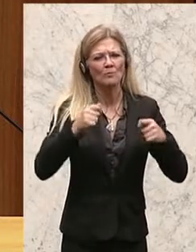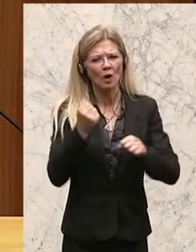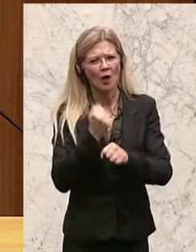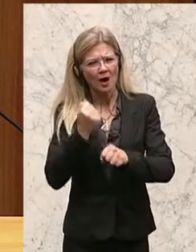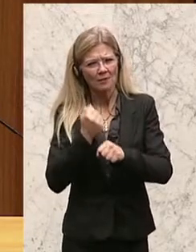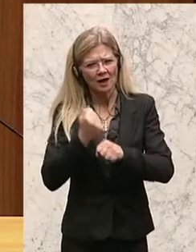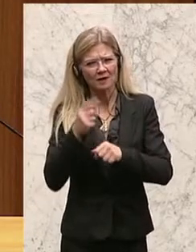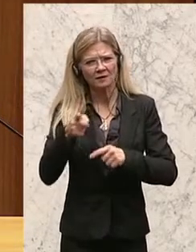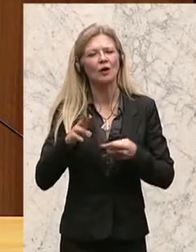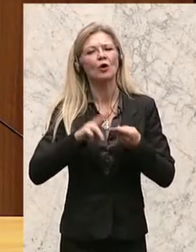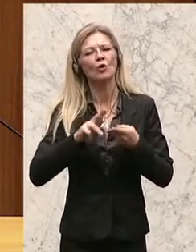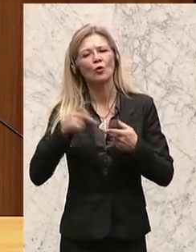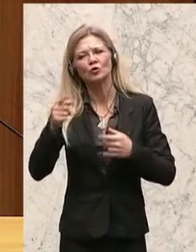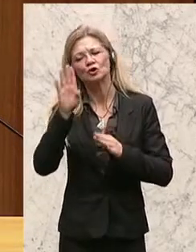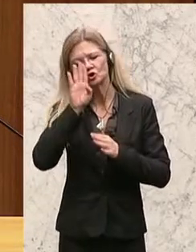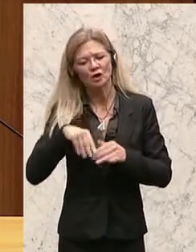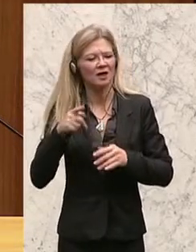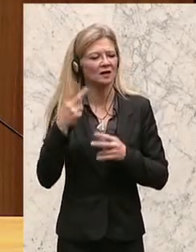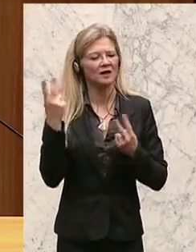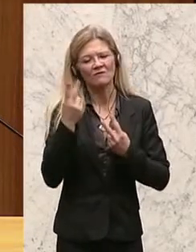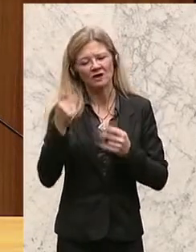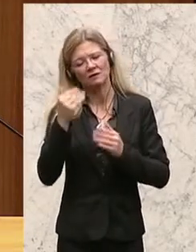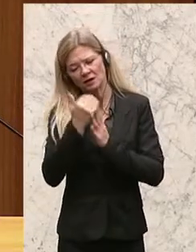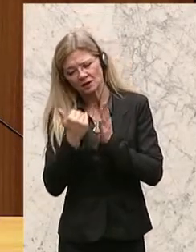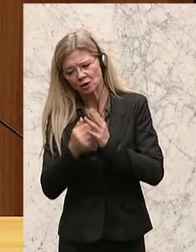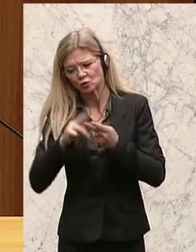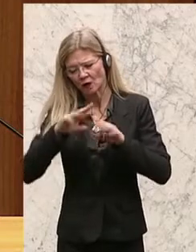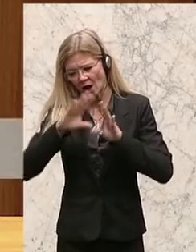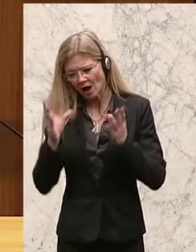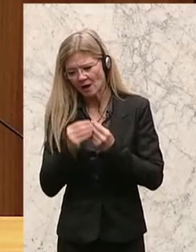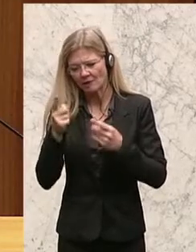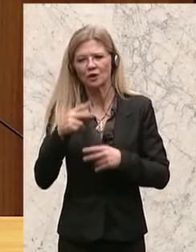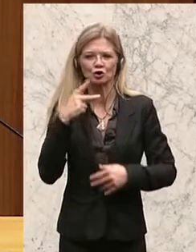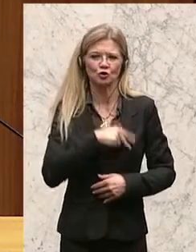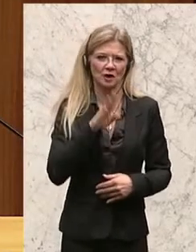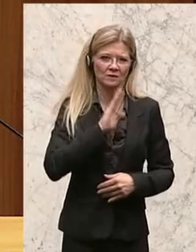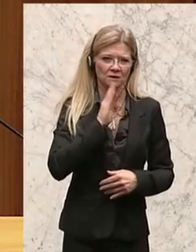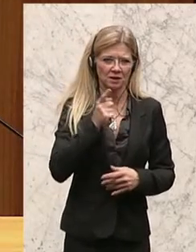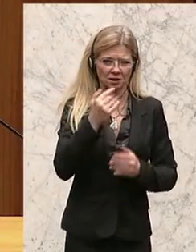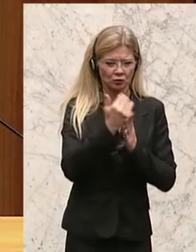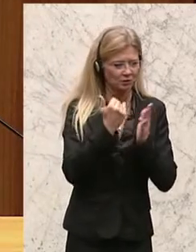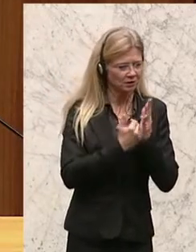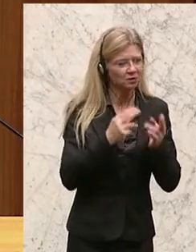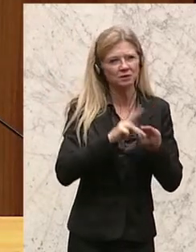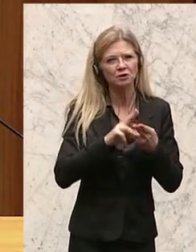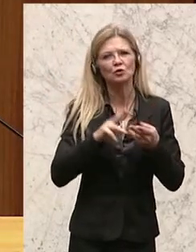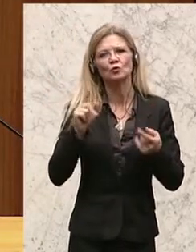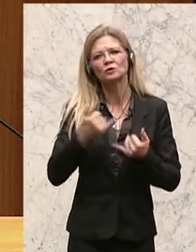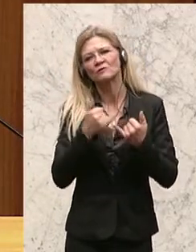Bauarbeiter-Schlechtwetterentschädigungsgesetz 1957, das Allgemeine Sozialversicherungsgesetz und das Arbeitsmarktpolitikfinanzierungsgesetz geändert